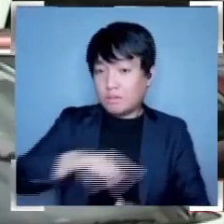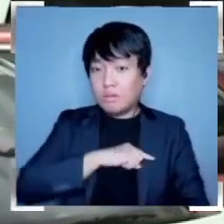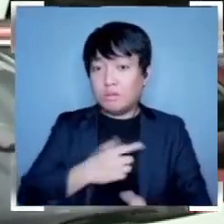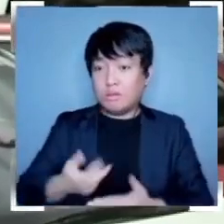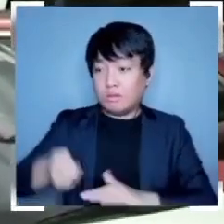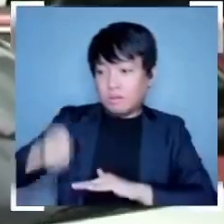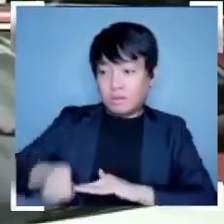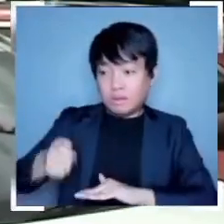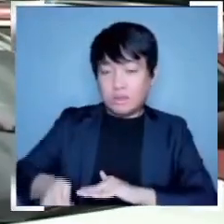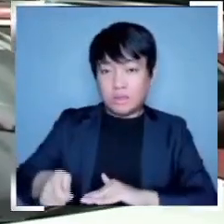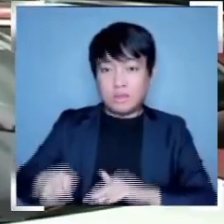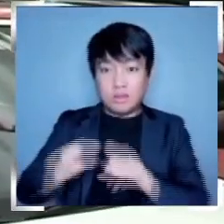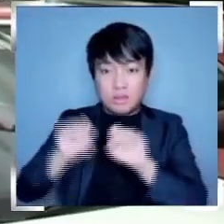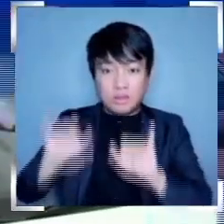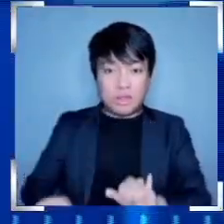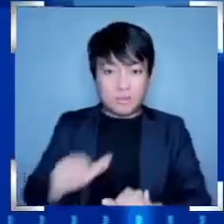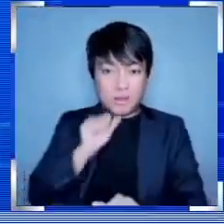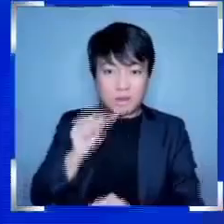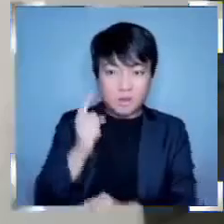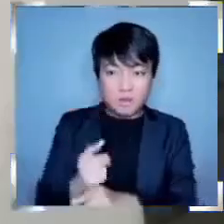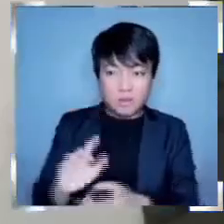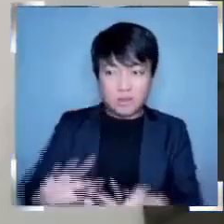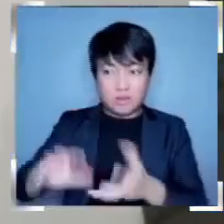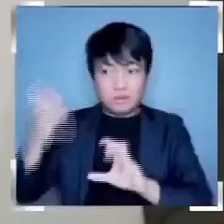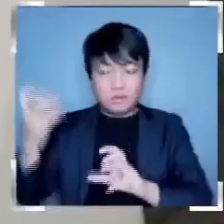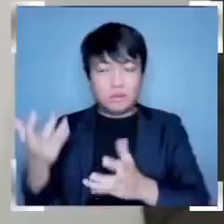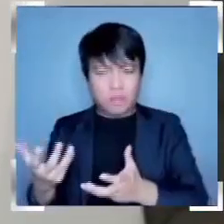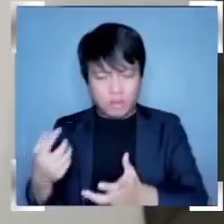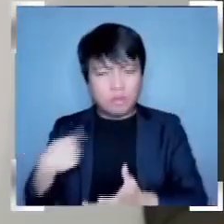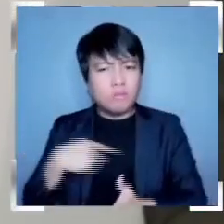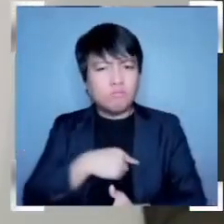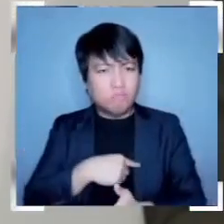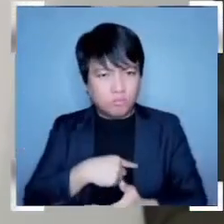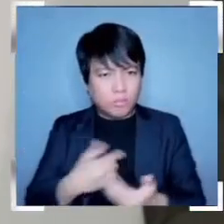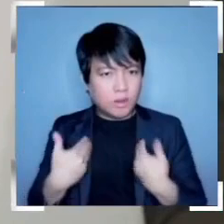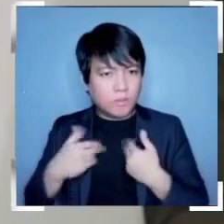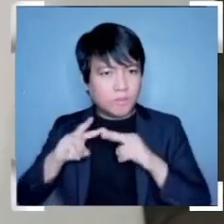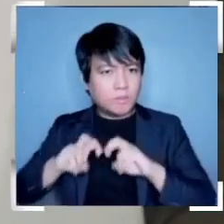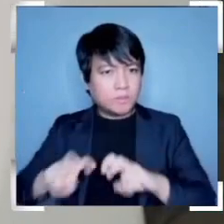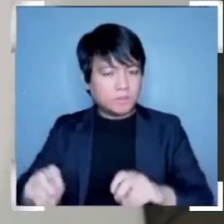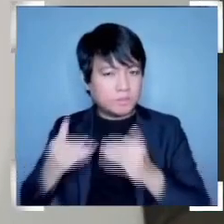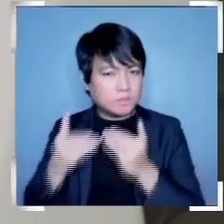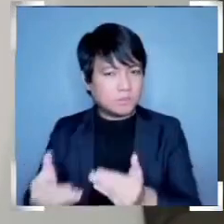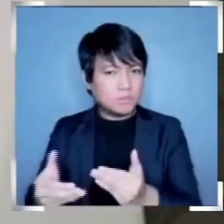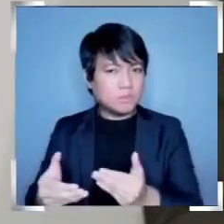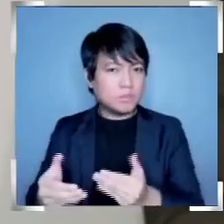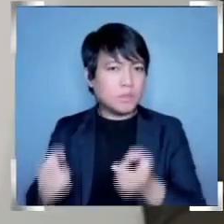kaya kami na ang mag-i-investigate. We tried to exhaust all possible remedies so we could